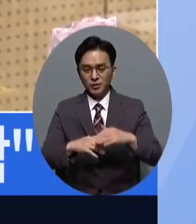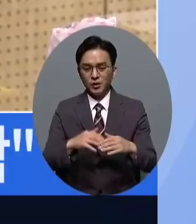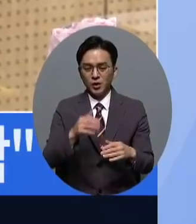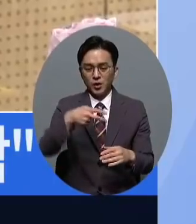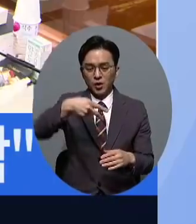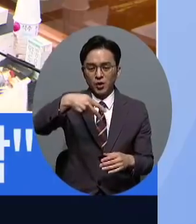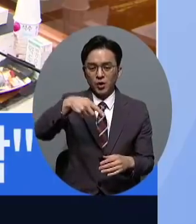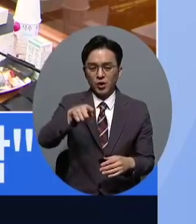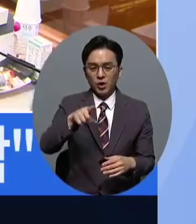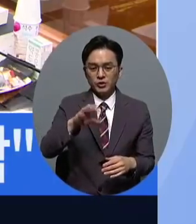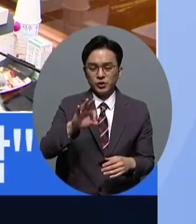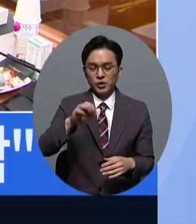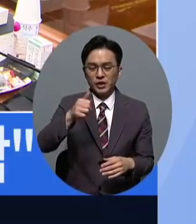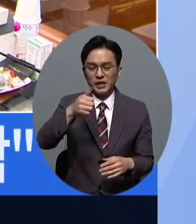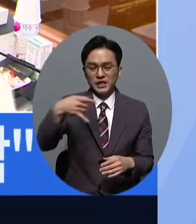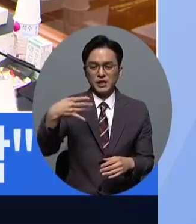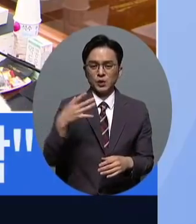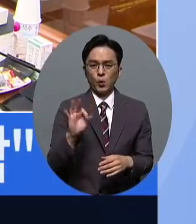삼고 해서 아마 취소 부분에